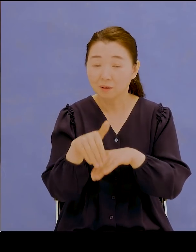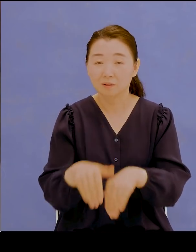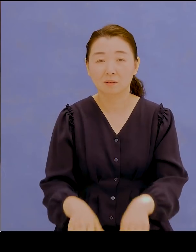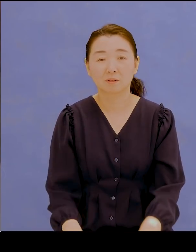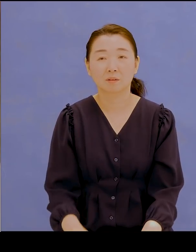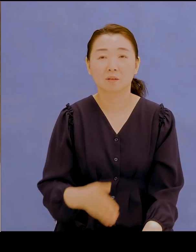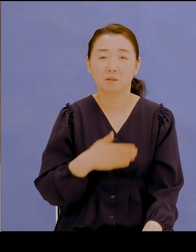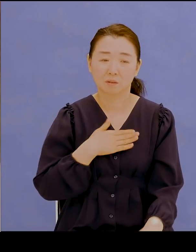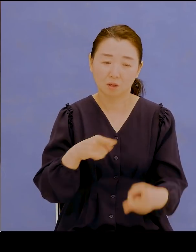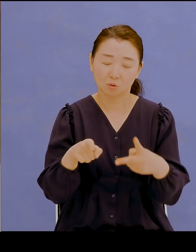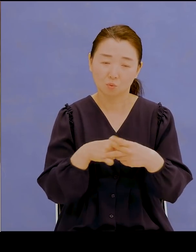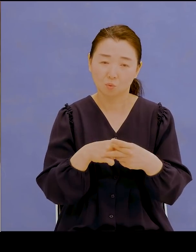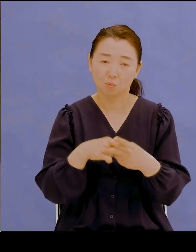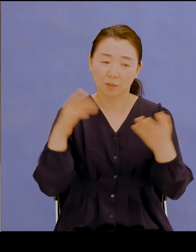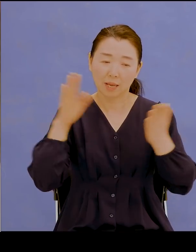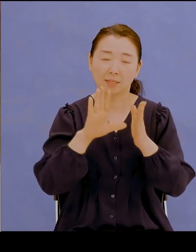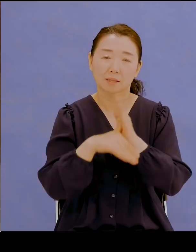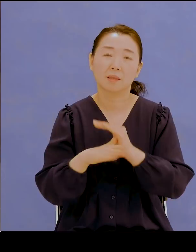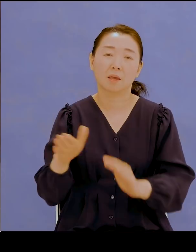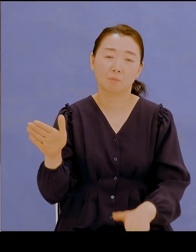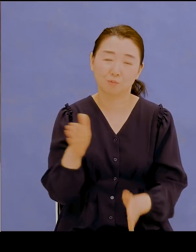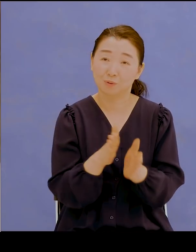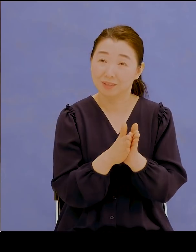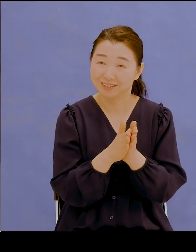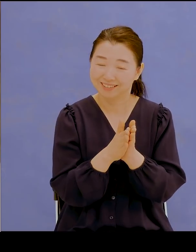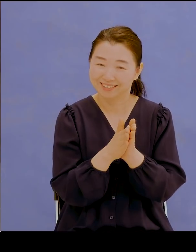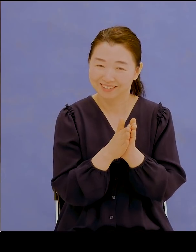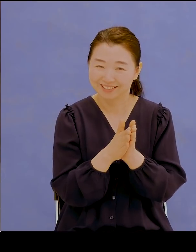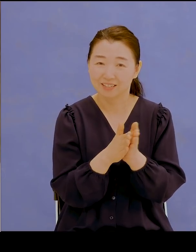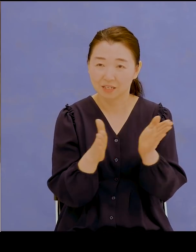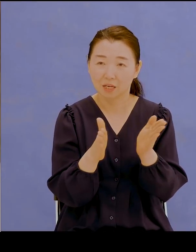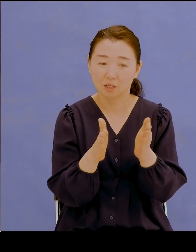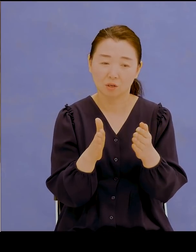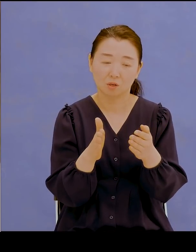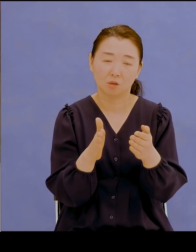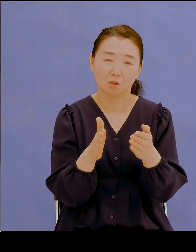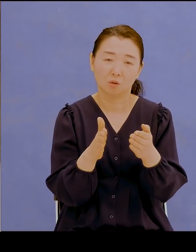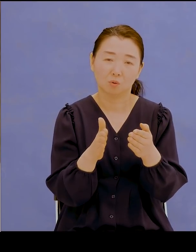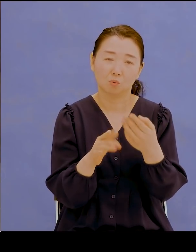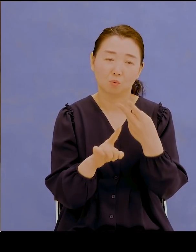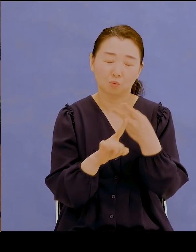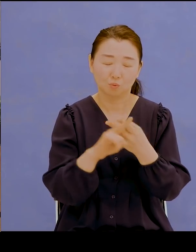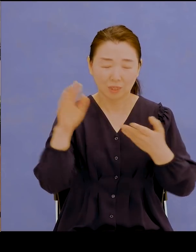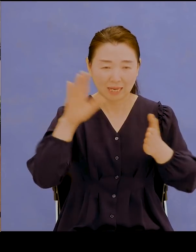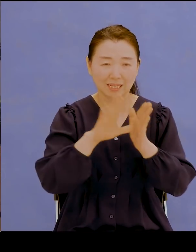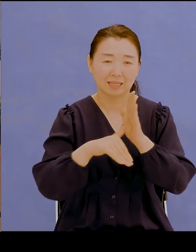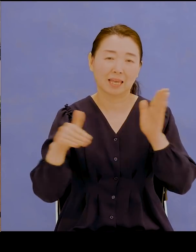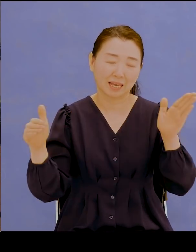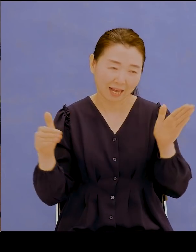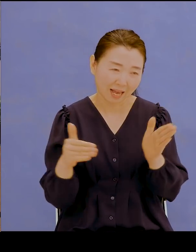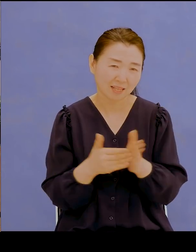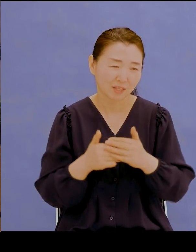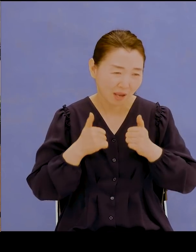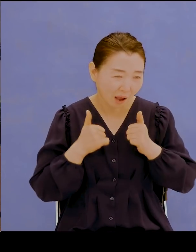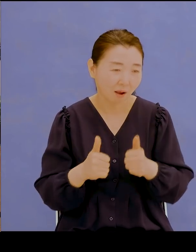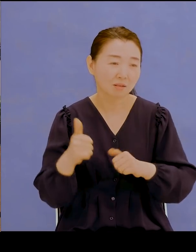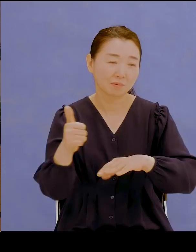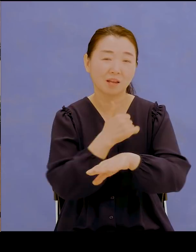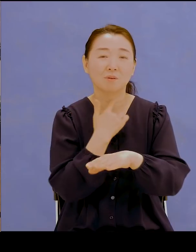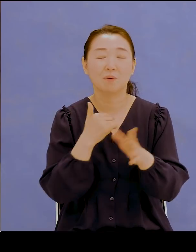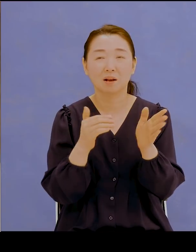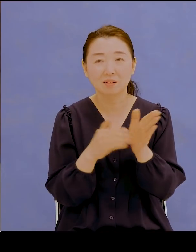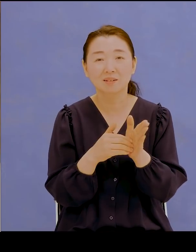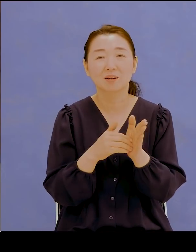다니시고 그래서 저는 이제 초등학교 때부터 이렇게 초등학교 때부터 한 중학교 때까지는 열심히 다녔어요. 친구들하고. 그 주일학교가 재밌으니까. 주일학교